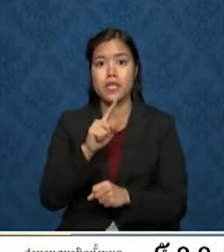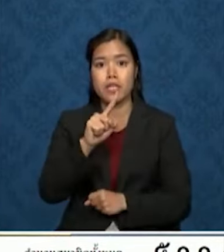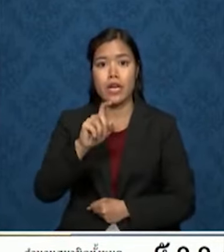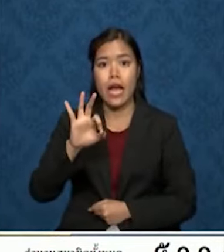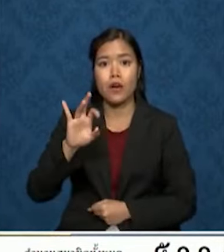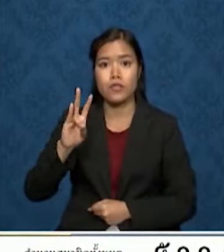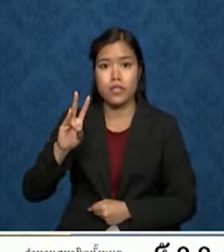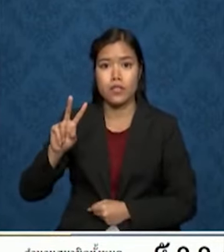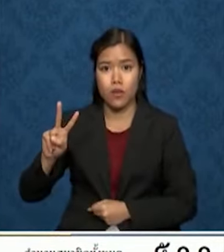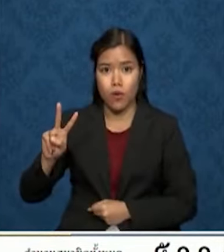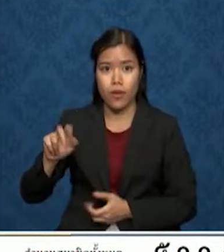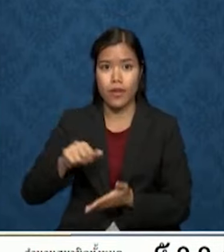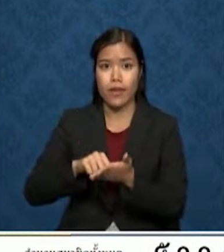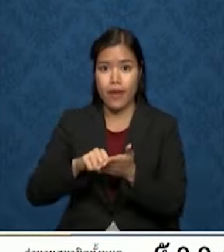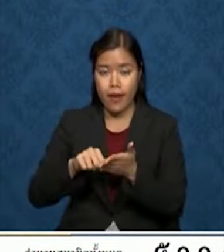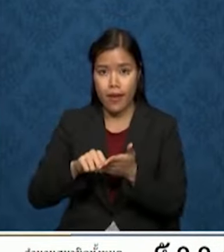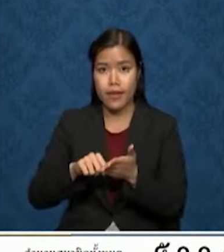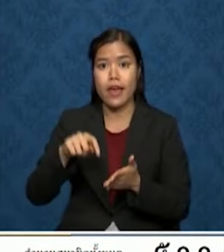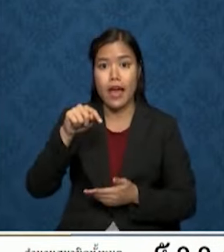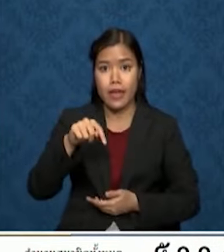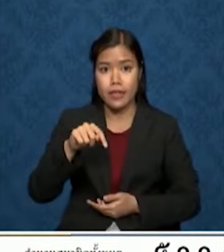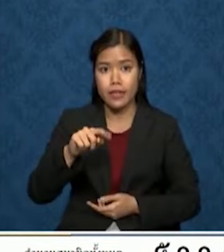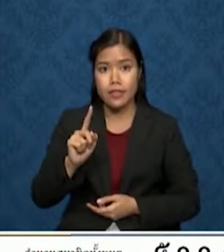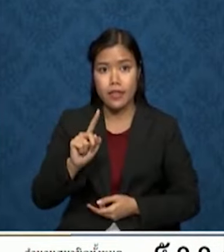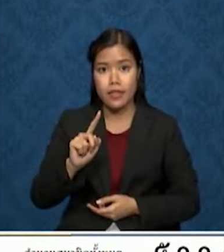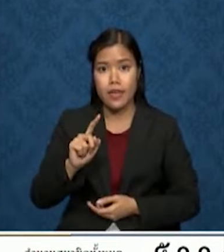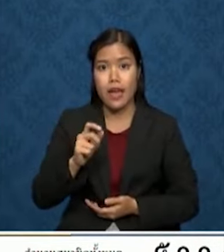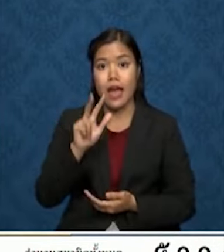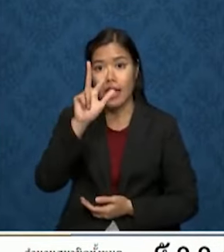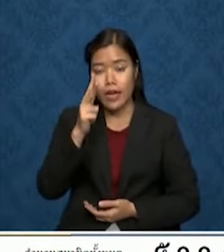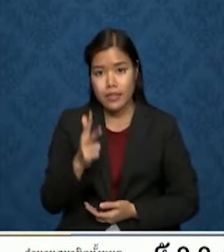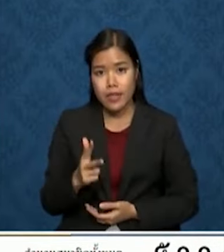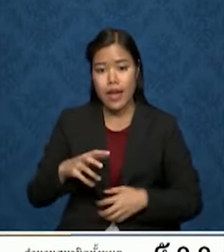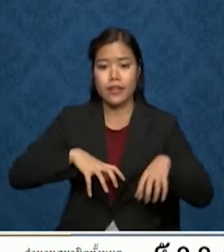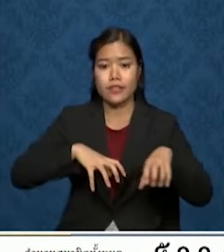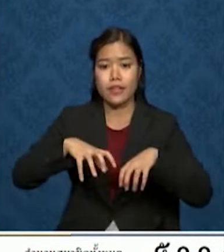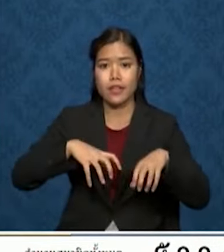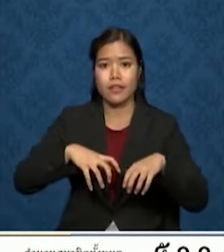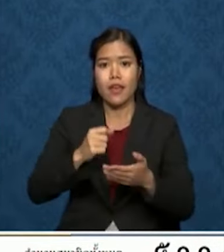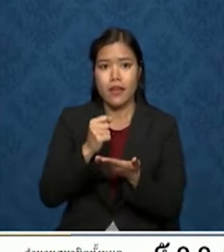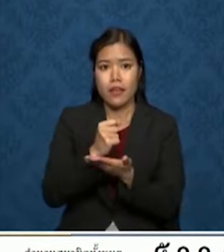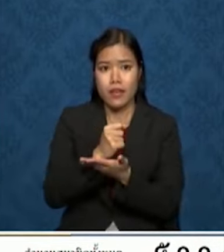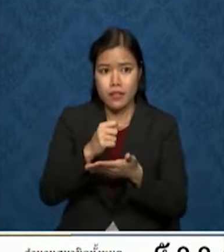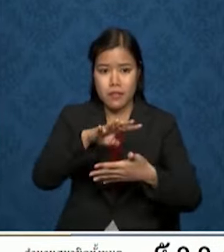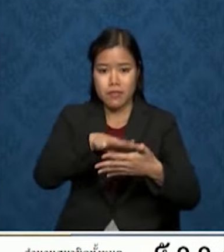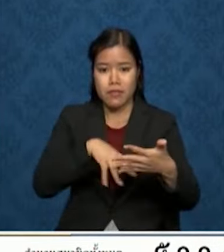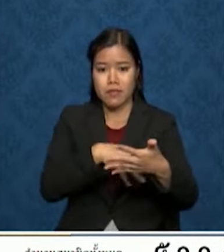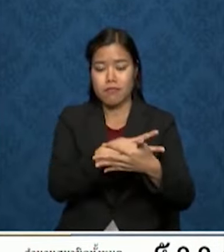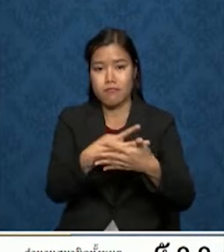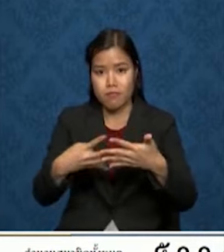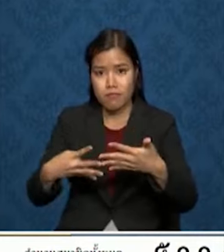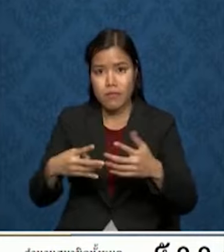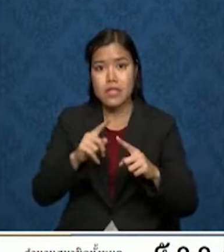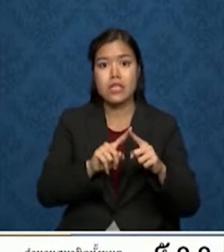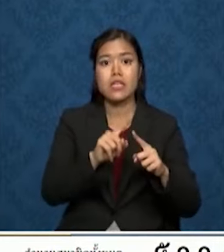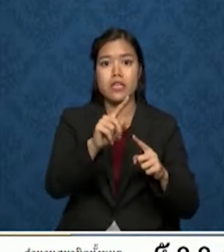แก้ไขอนุษยาเดีวนี้ กัญชาถูกจัดให้เป็ยาเสบติดอยู่ตามตารางหรอบัญชีที่หนึ่